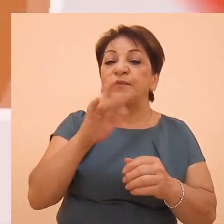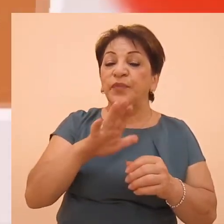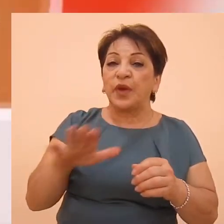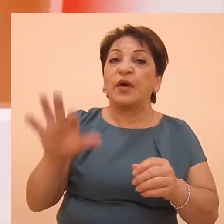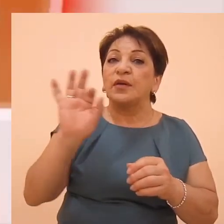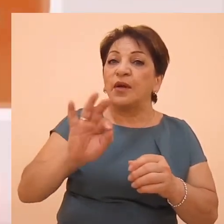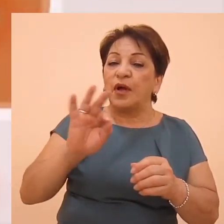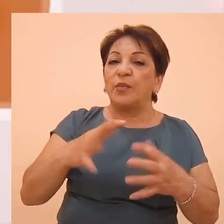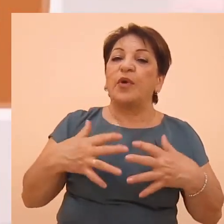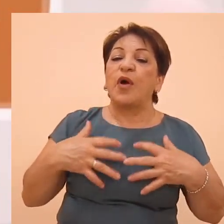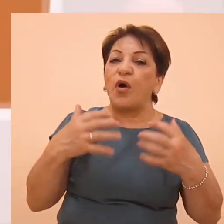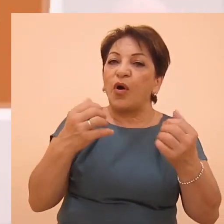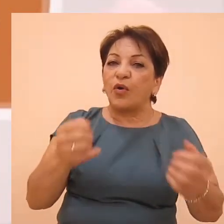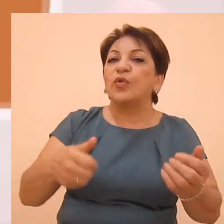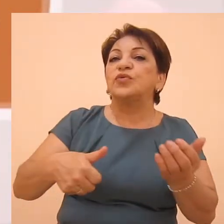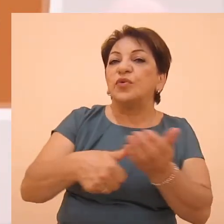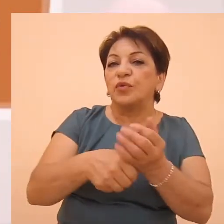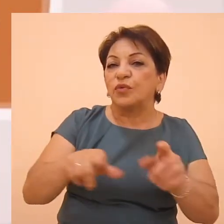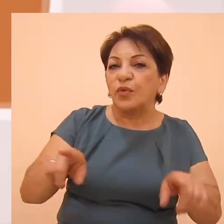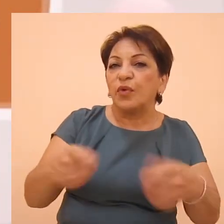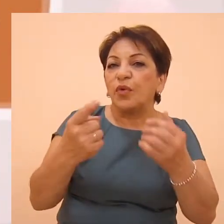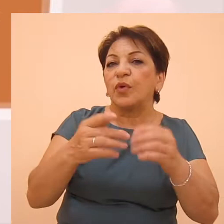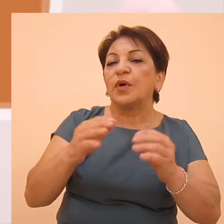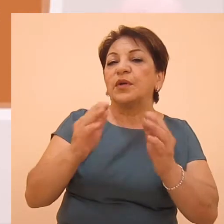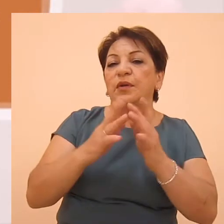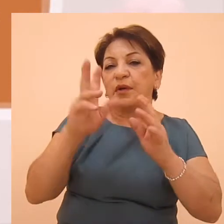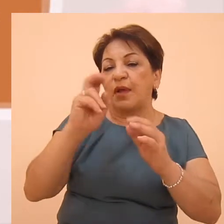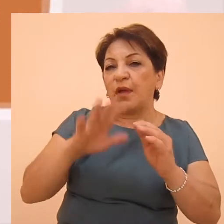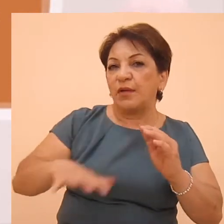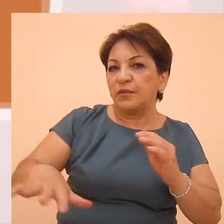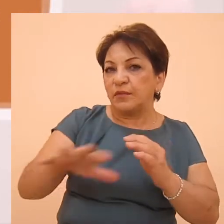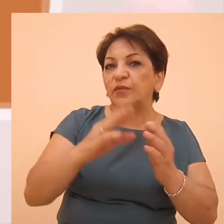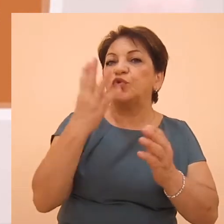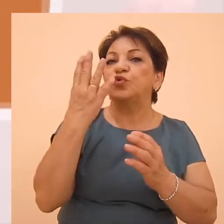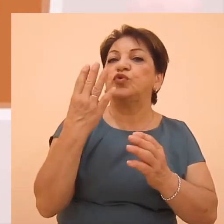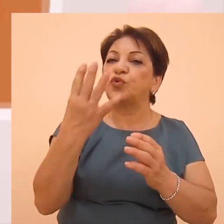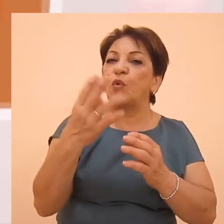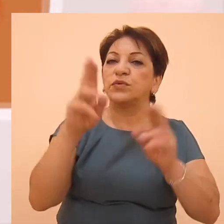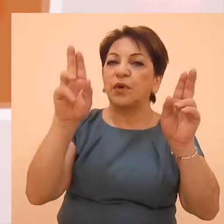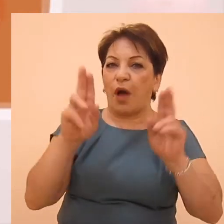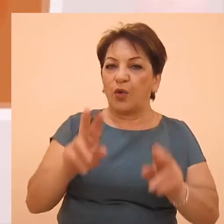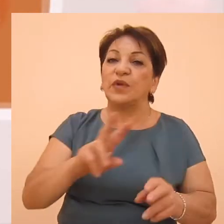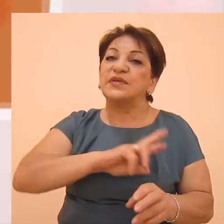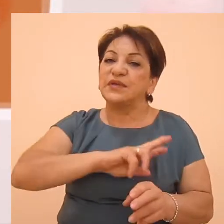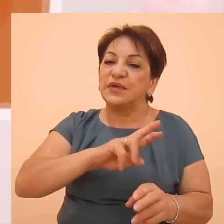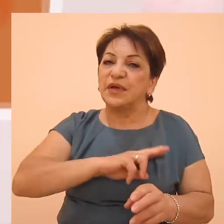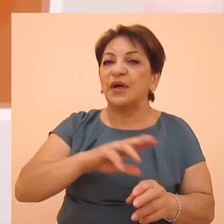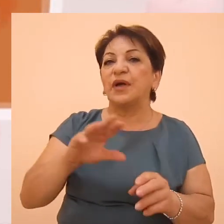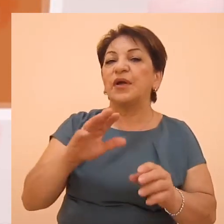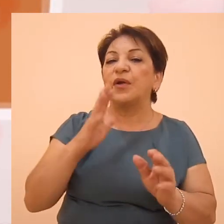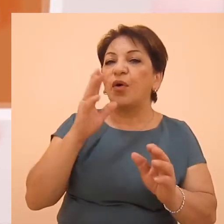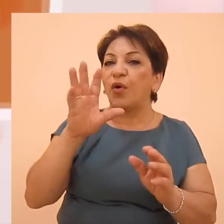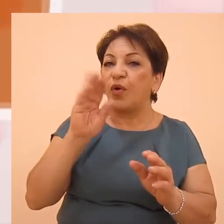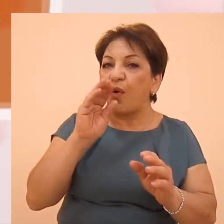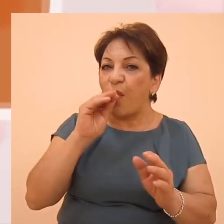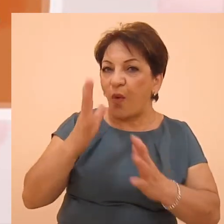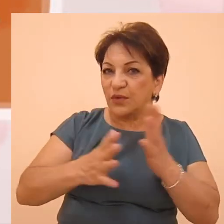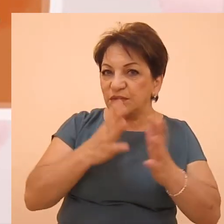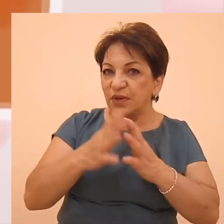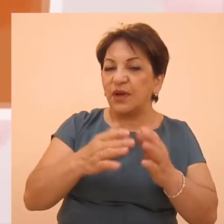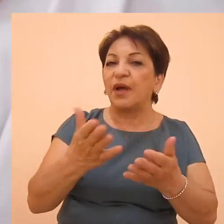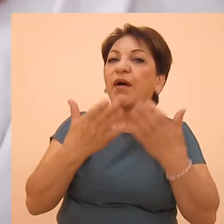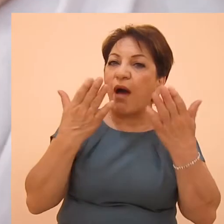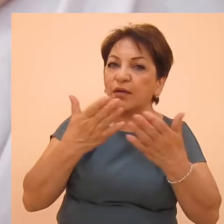Երեխաների համար առողջ և խթանող տնային միջավայր ապահովելու 4 կանոններն են. սիրել, խոսել, կարդալ,